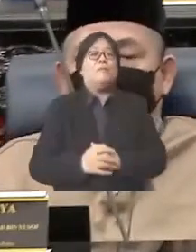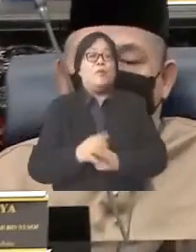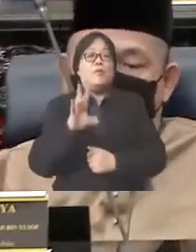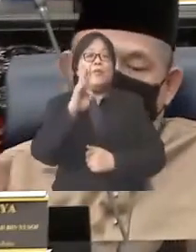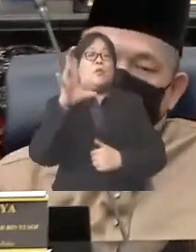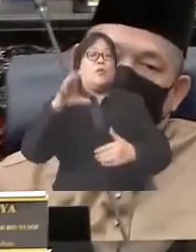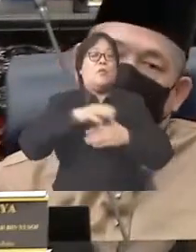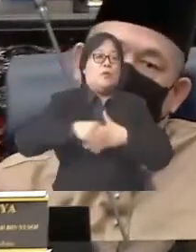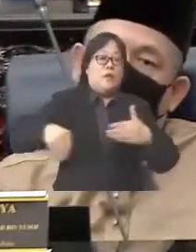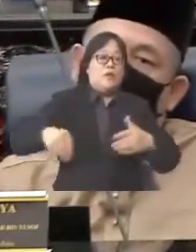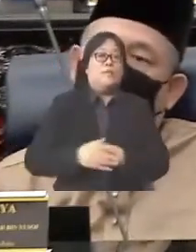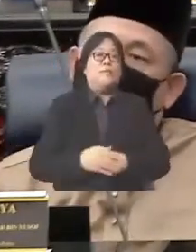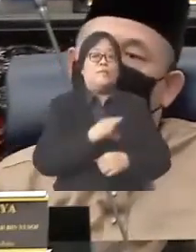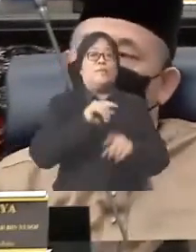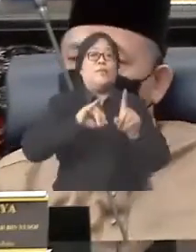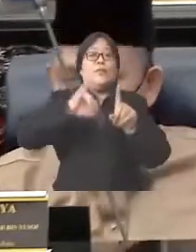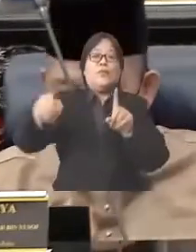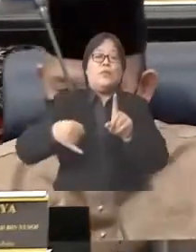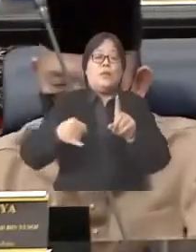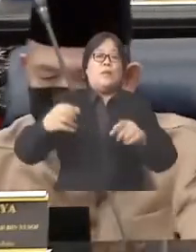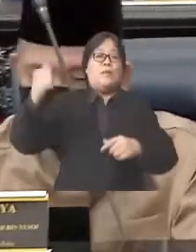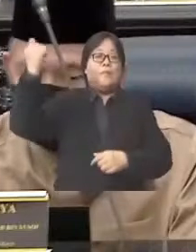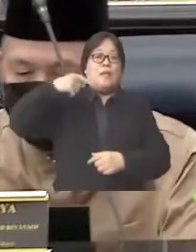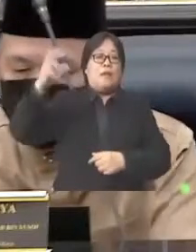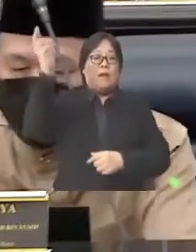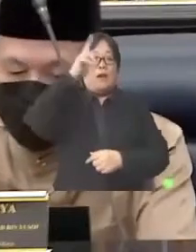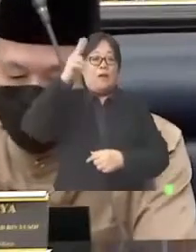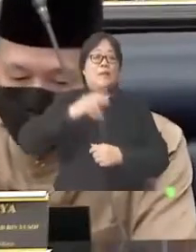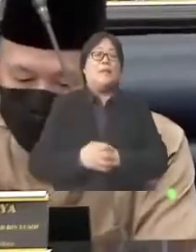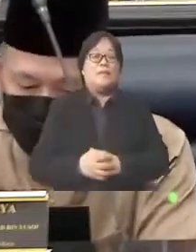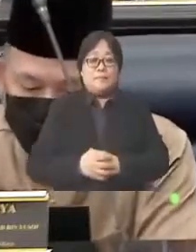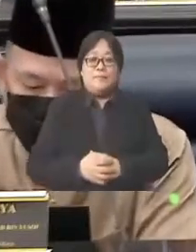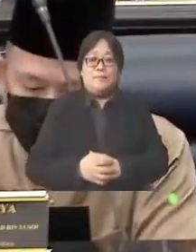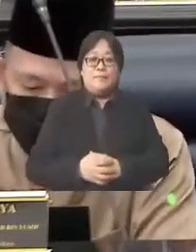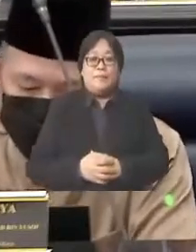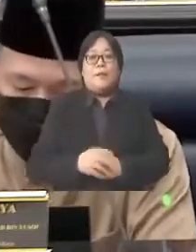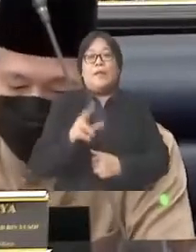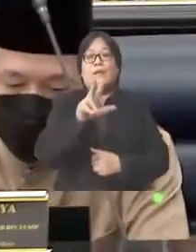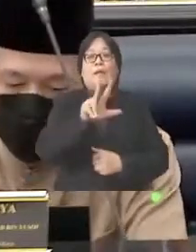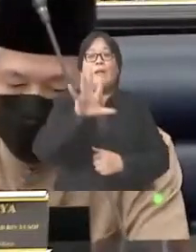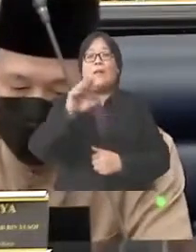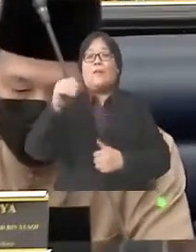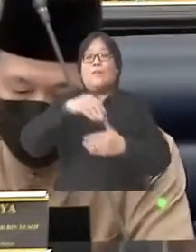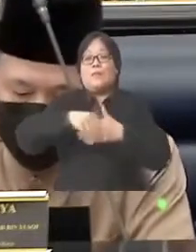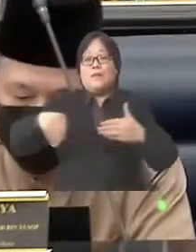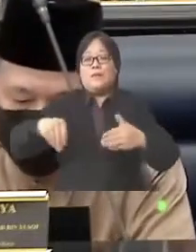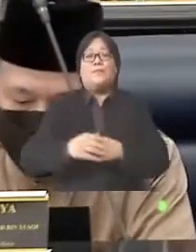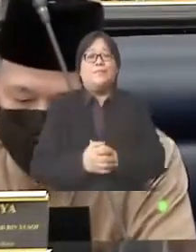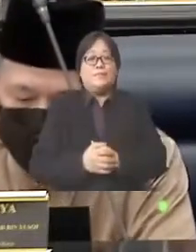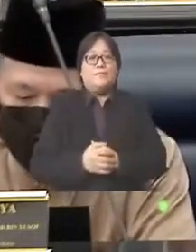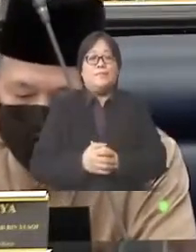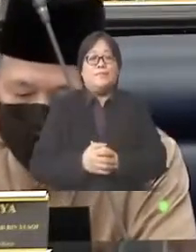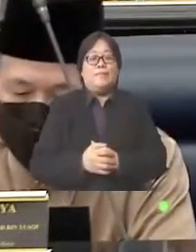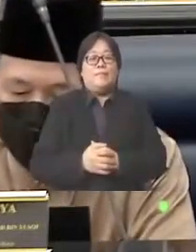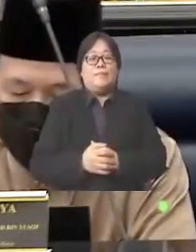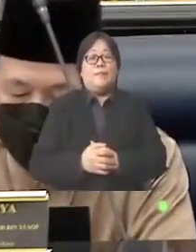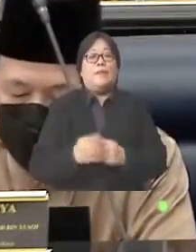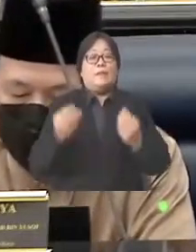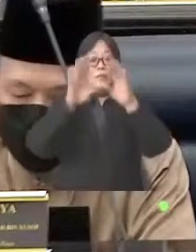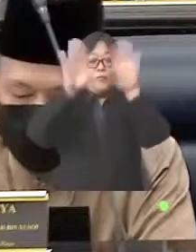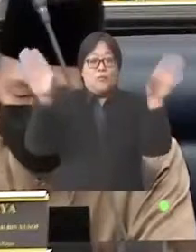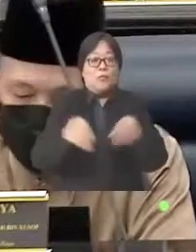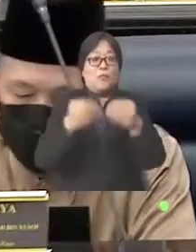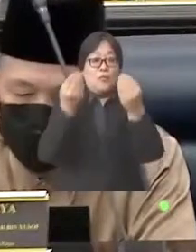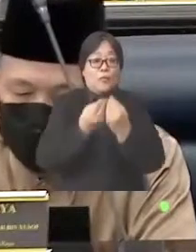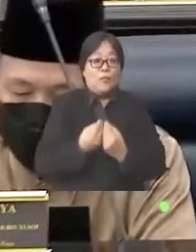705g dan satu juta pesarenkrajan sebanyak qz250 tinggi dengan iflix implikasi